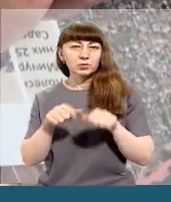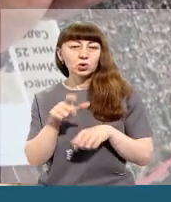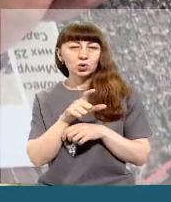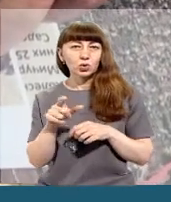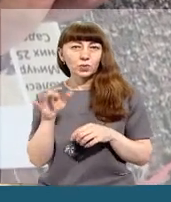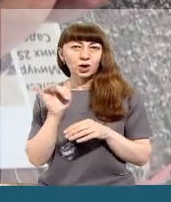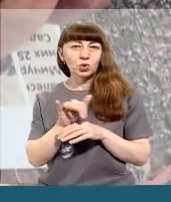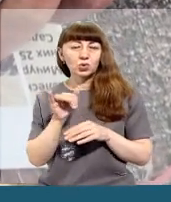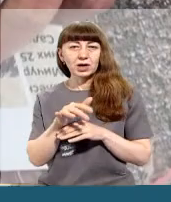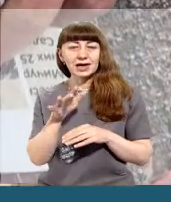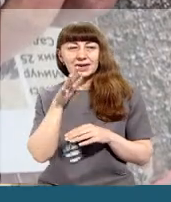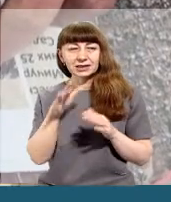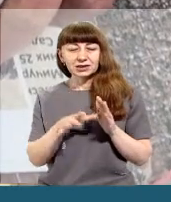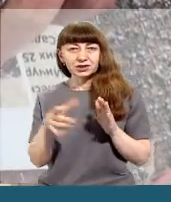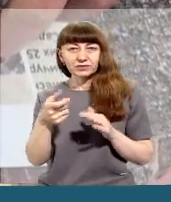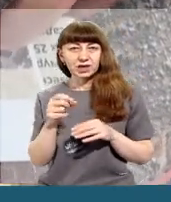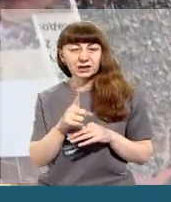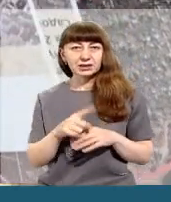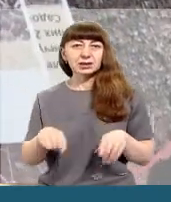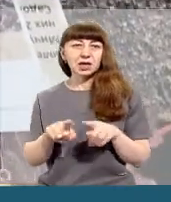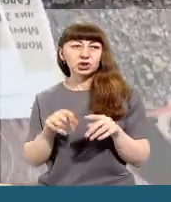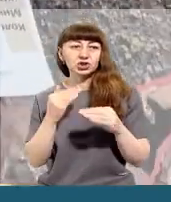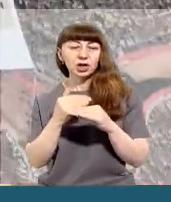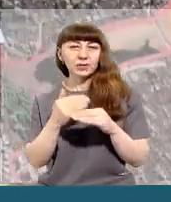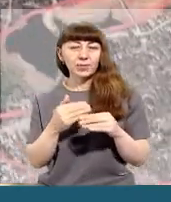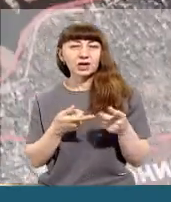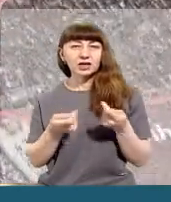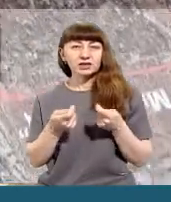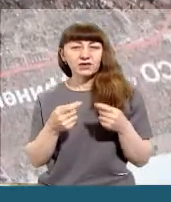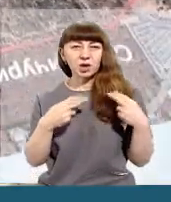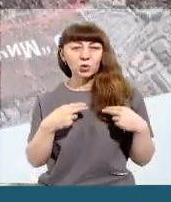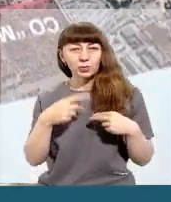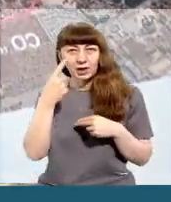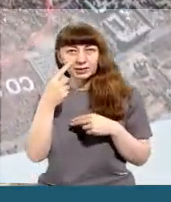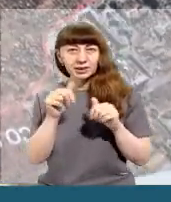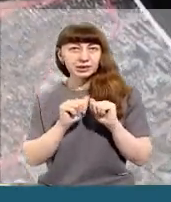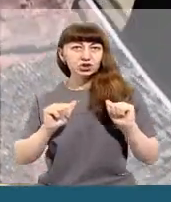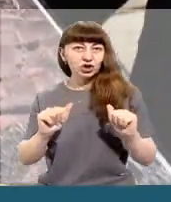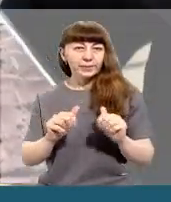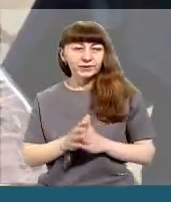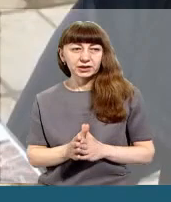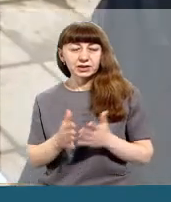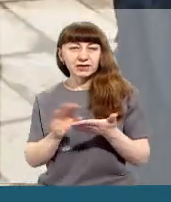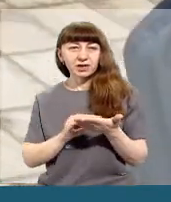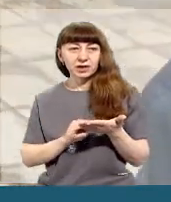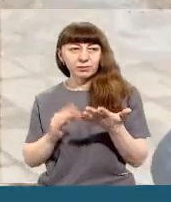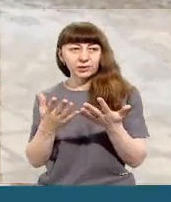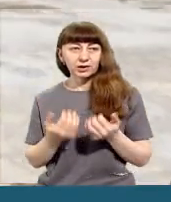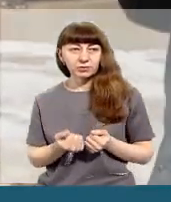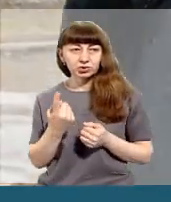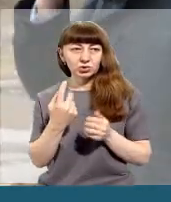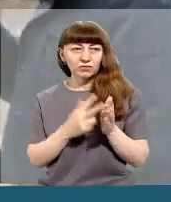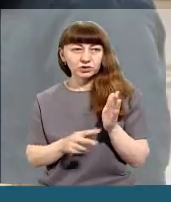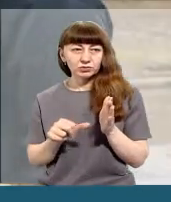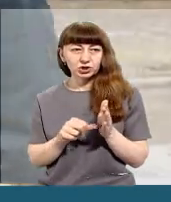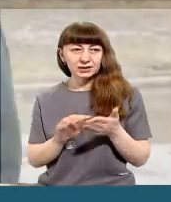коммуникации, электричество и газ. Плюс параллельно организовали работу по оценке. Комиссия работает, заявления принимаются. На утро 186